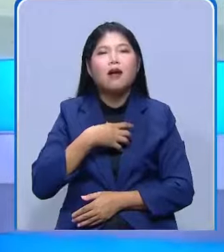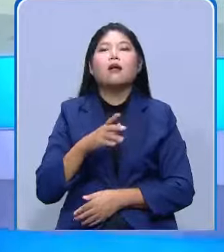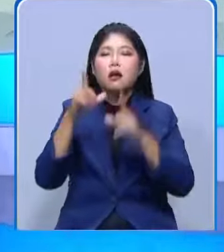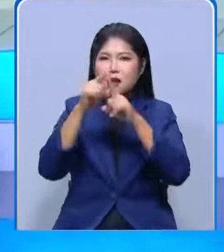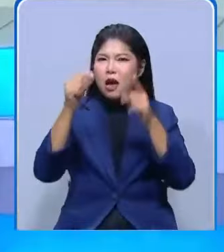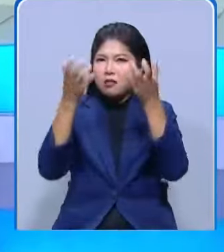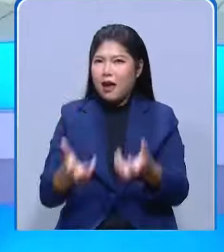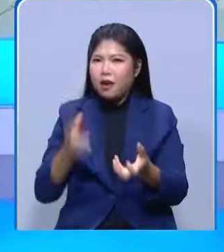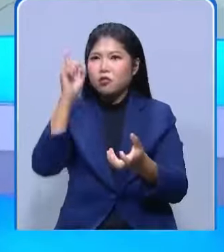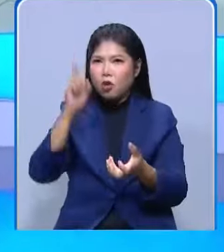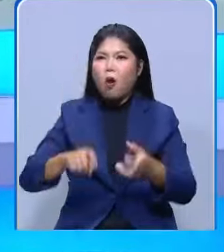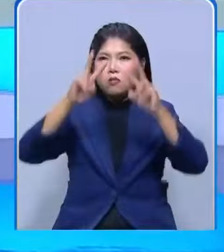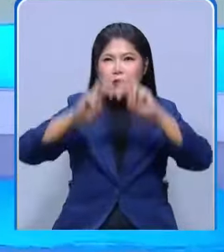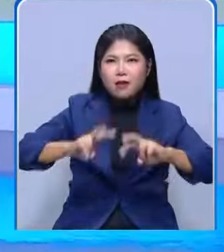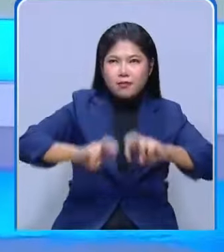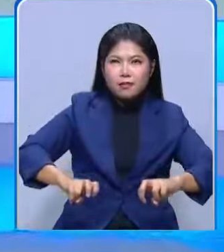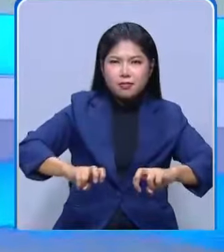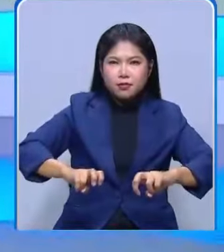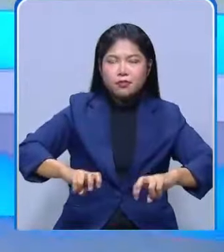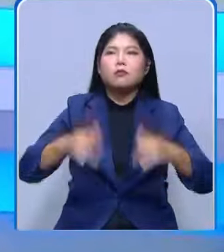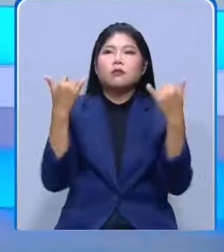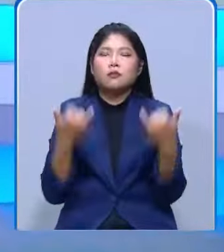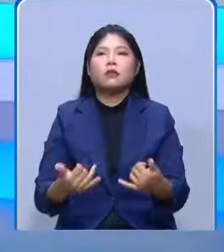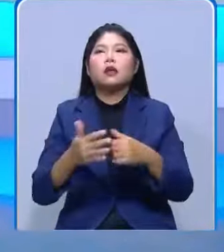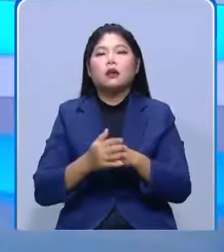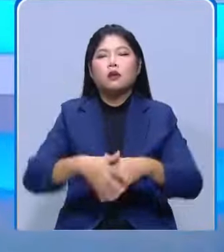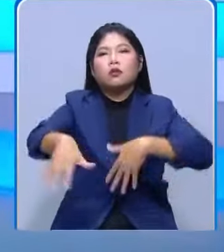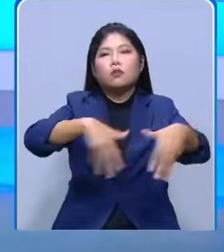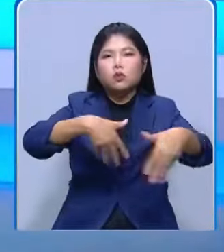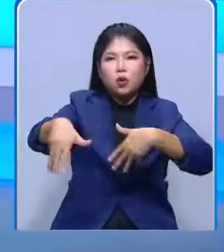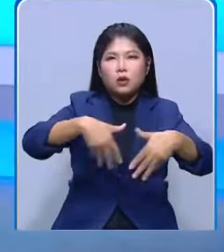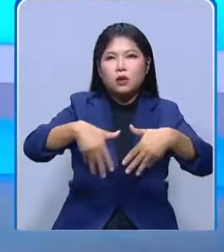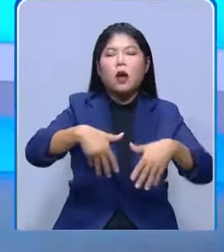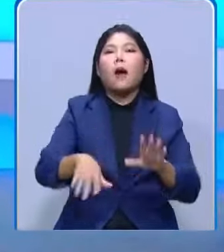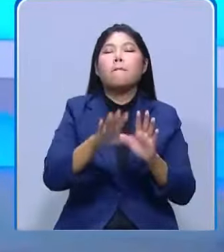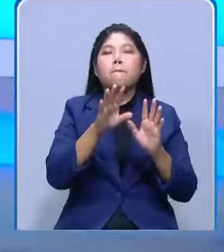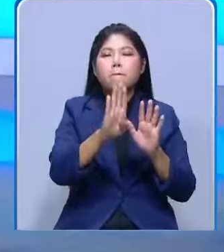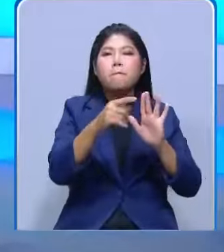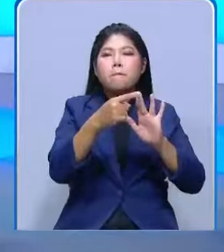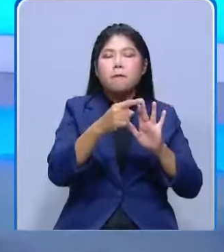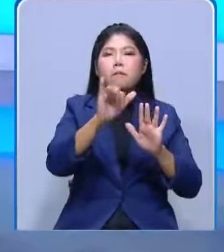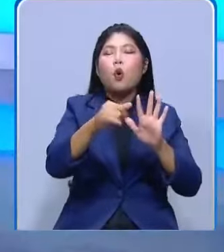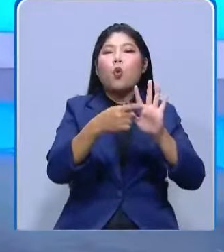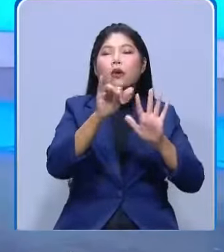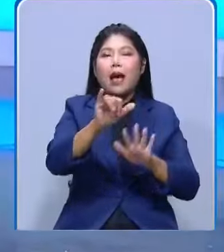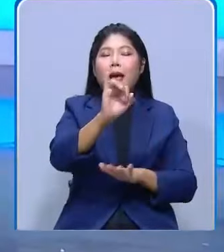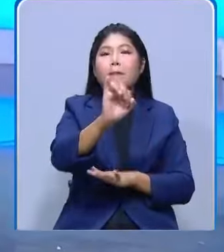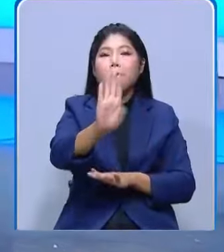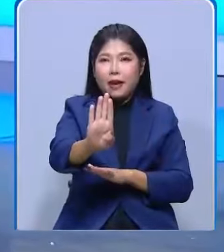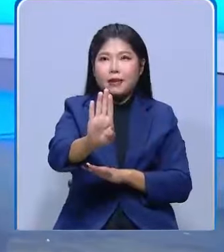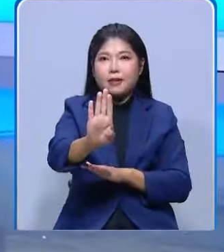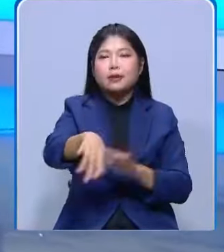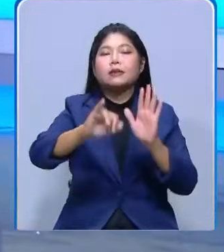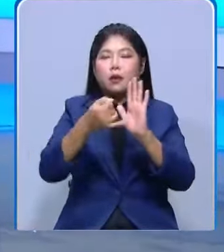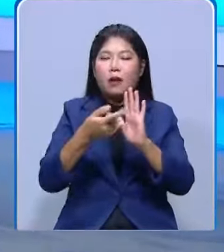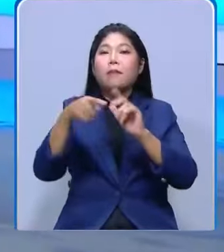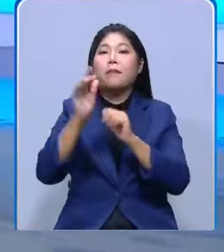เรื่องใหญ่ต้องขยายวัี้กับ้าง เป็ความเดดรองของชาบาน บุใหญ่ใบ หมู่ที่ 4ตำบนท่าตูมำเภอสี มหาโภทจอง